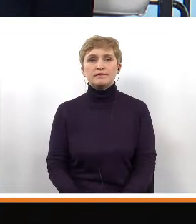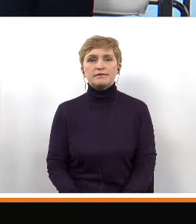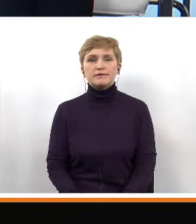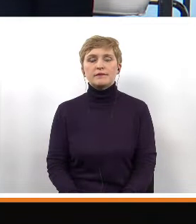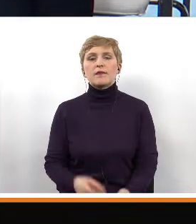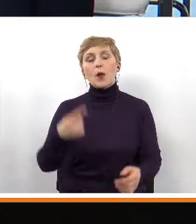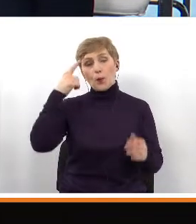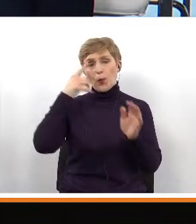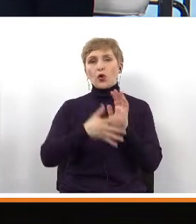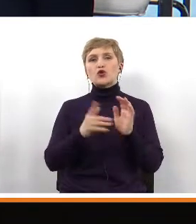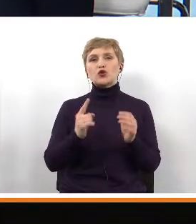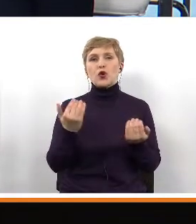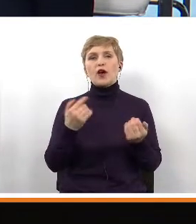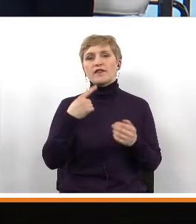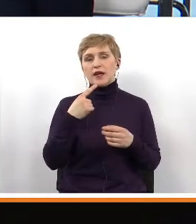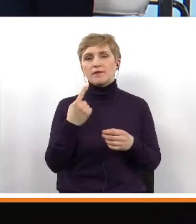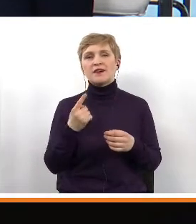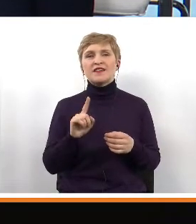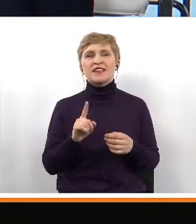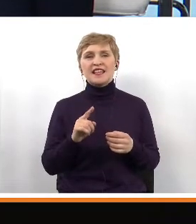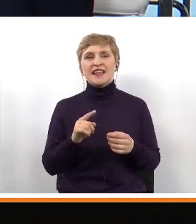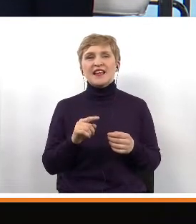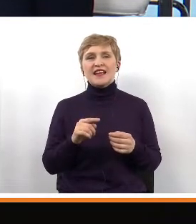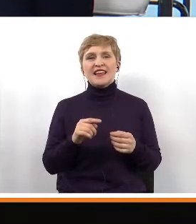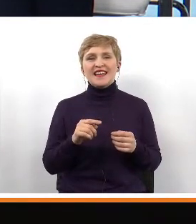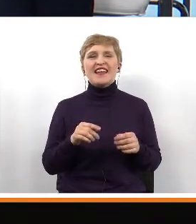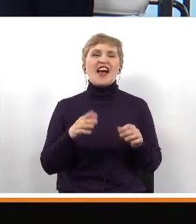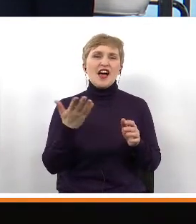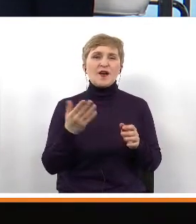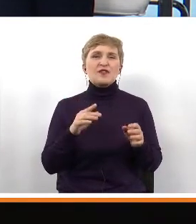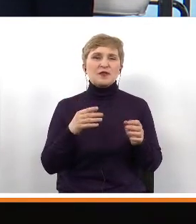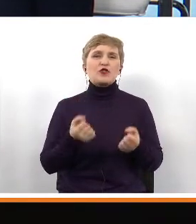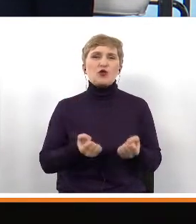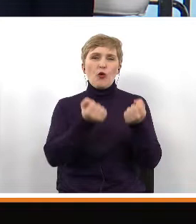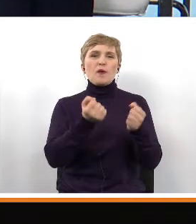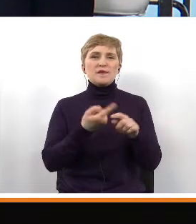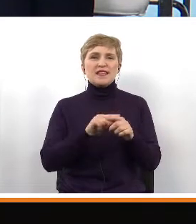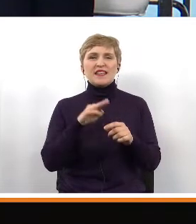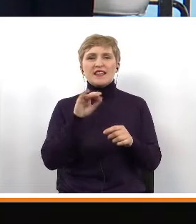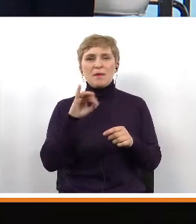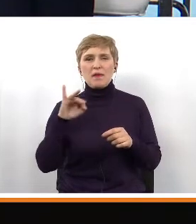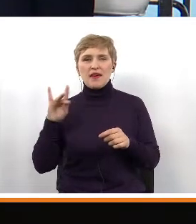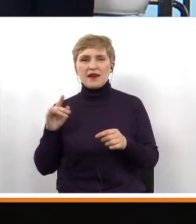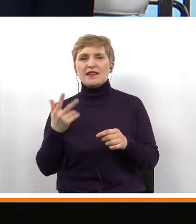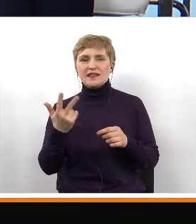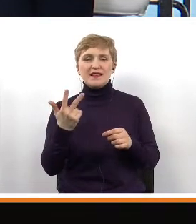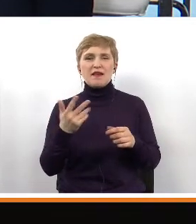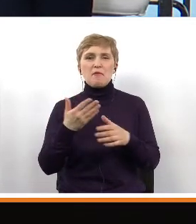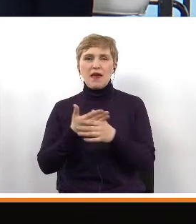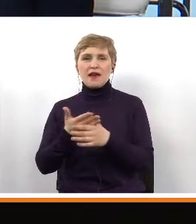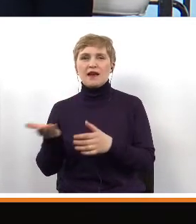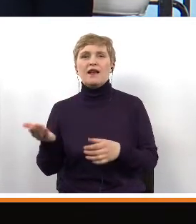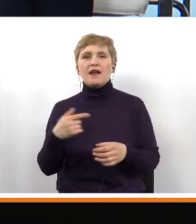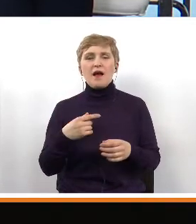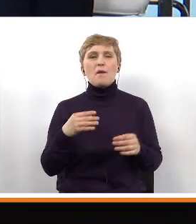ну, поняли, что вот мы говорим, что называется, топим за этих 3 меры. Мы, конечно, их каким-то образом положили там в текст законопроекта. Я